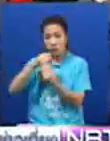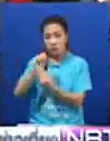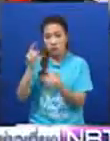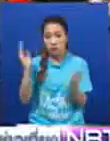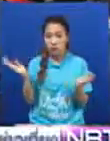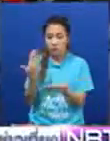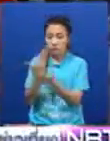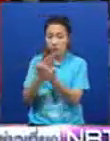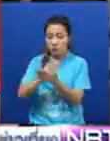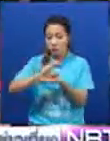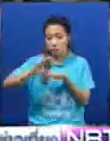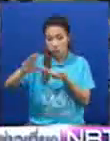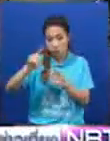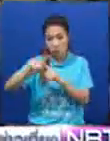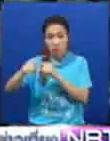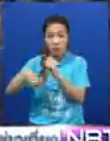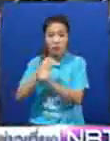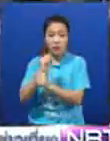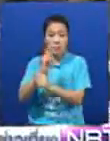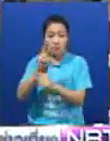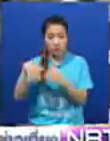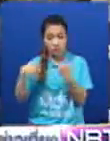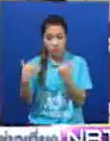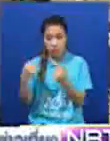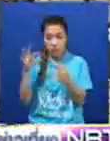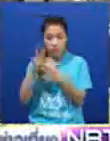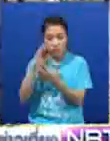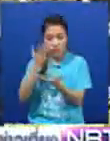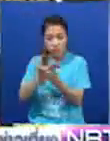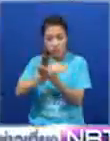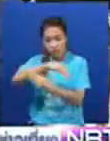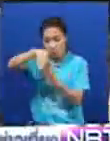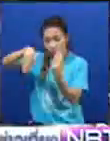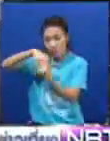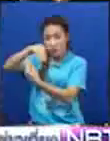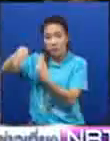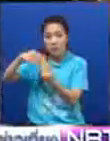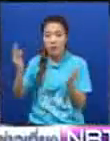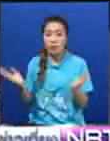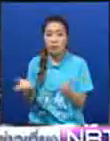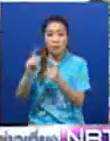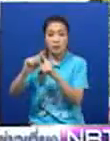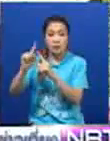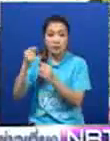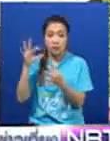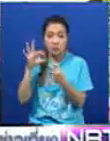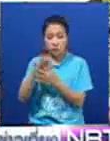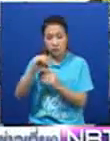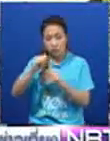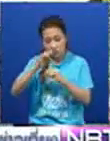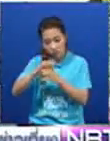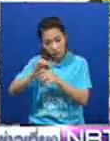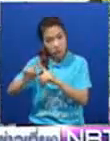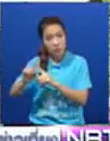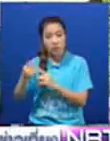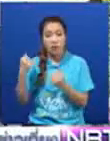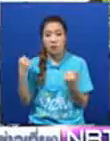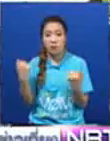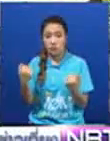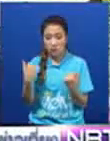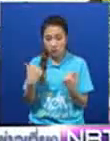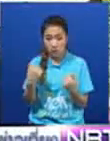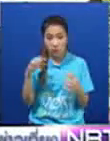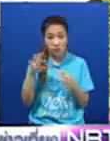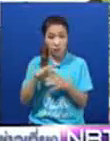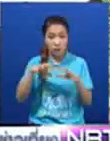ที่มีงบประมาณประจำปีกระตุ้นเศรษฐกิจผ่านกองทุนหมุนเวียนและการปรับปรุงบริหารจัดการสหกรณ์ที่มีอยู่ขณะที่